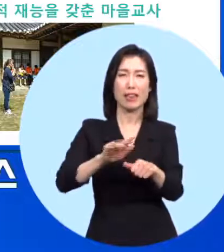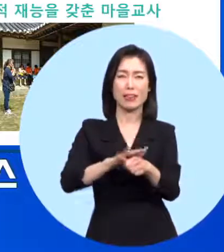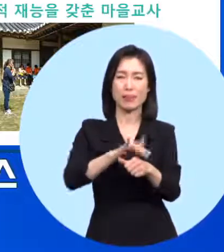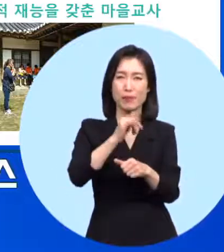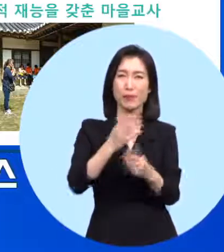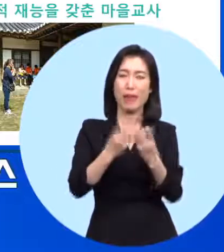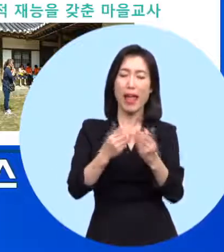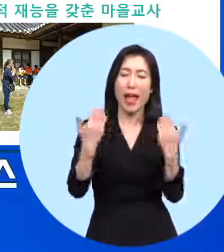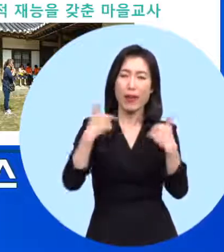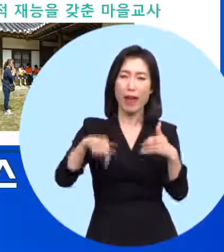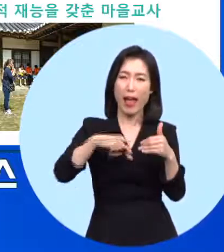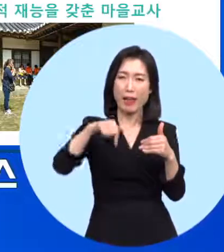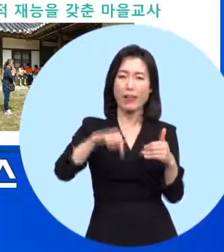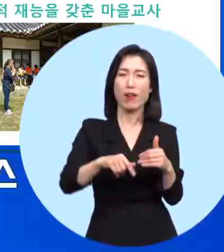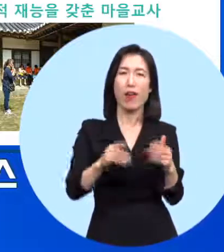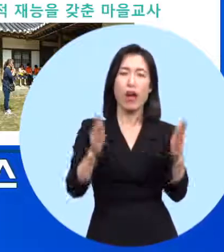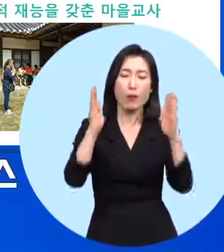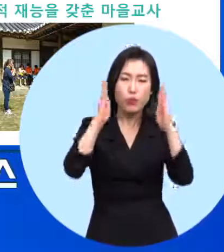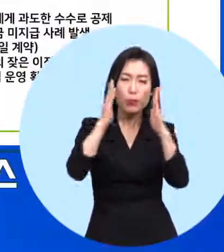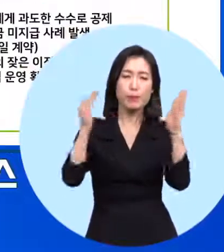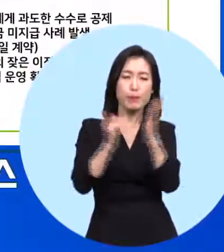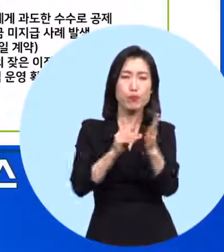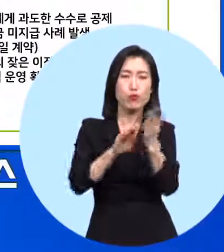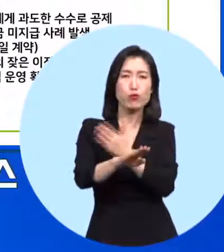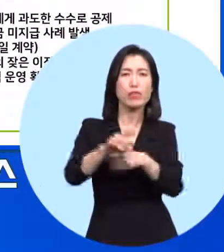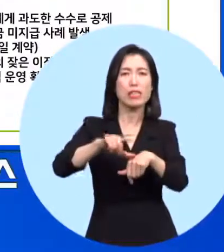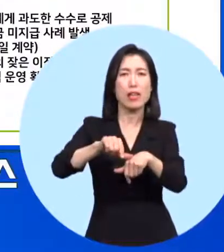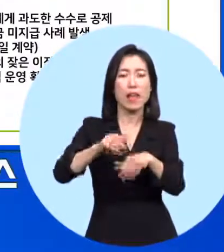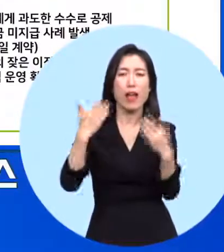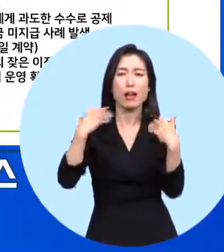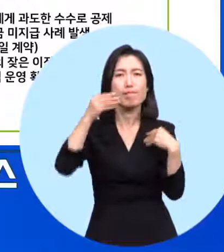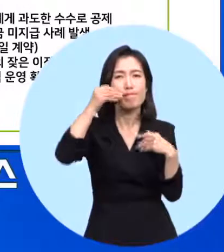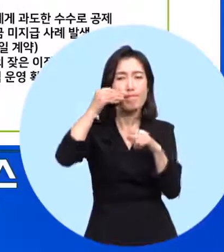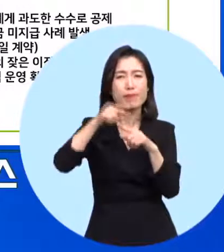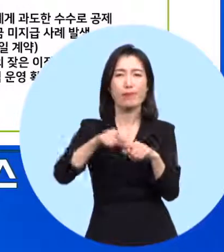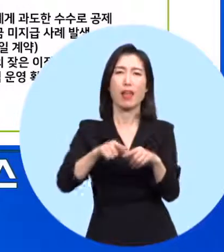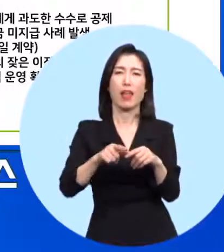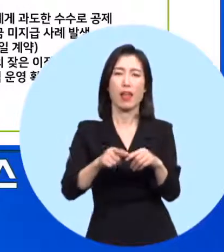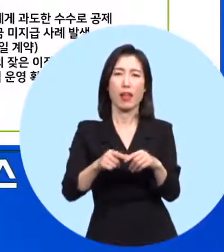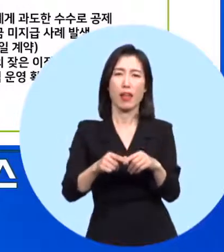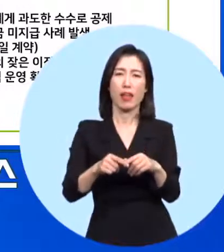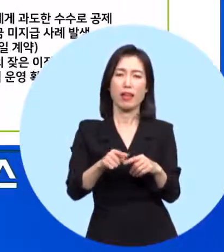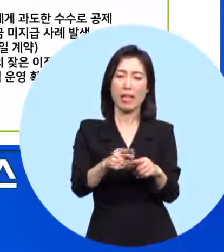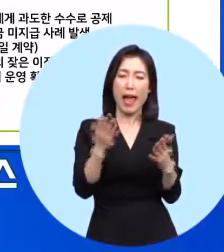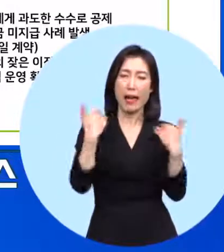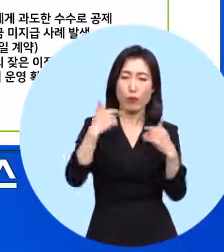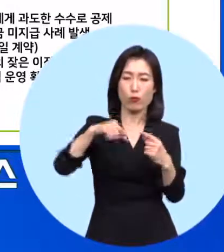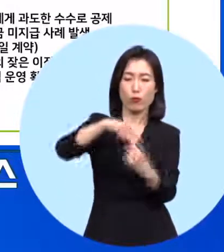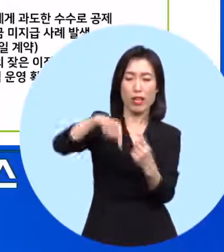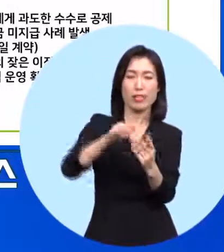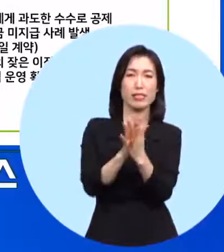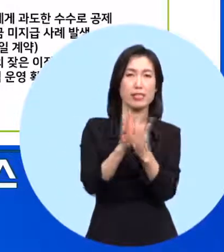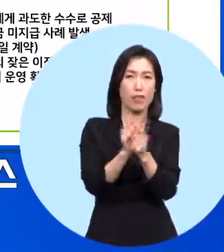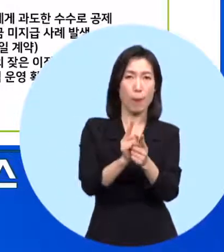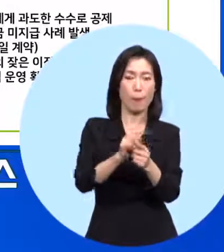그동안에 진행되어 왔던 방과후 교실입니다. 이 방과후 학교는 학교가 직접 운영하는